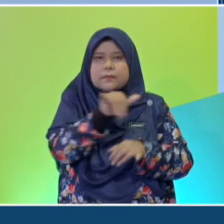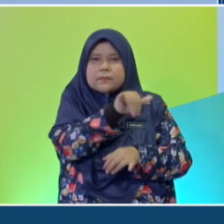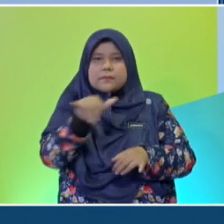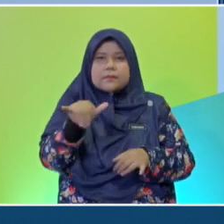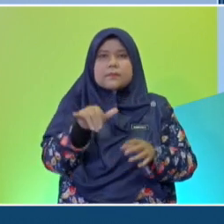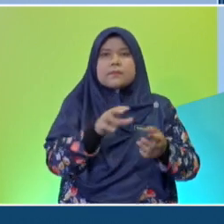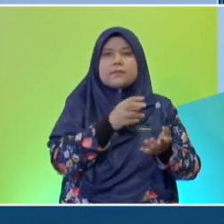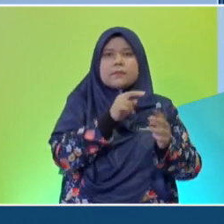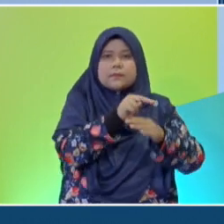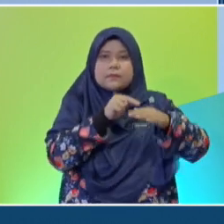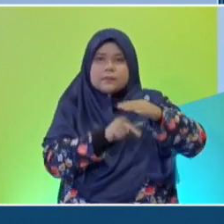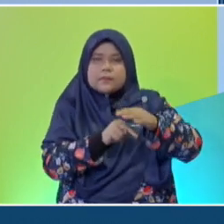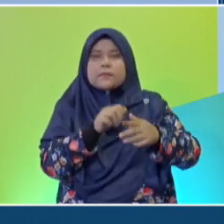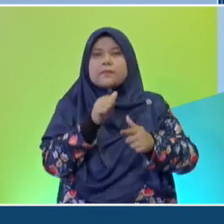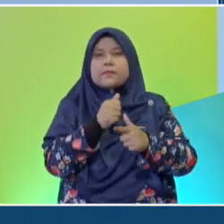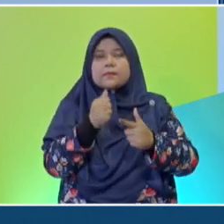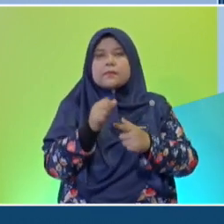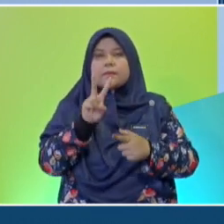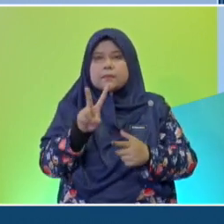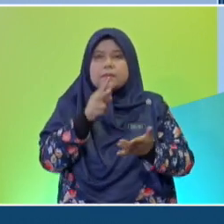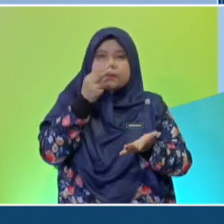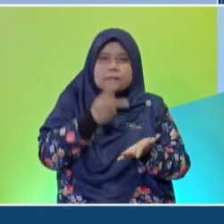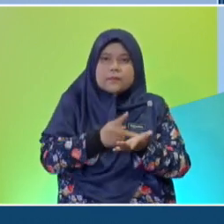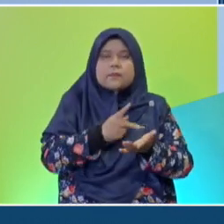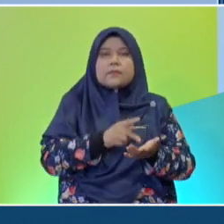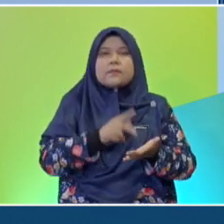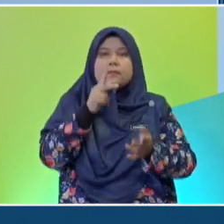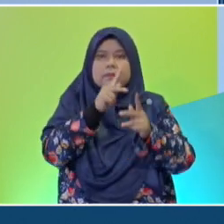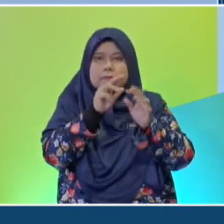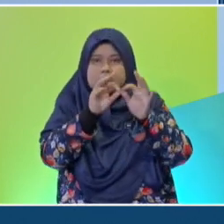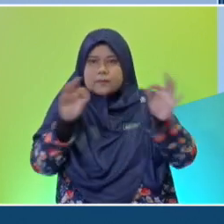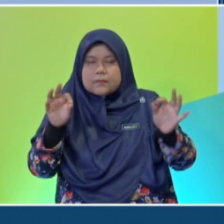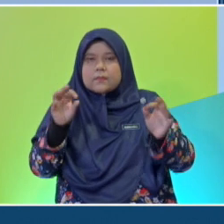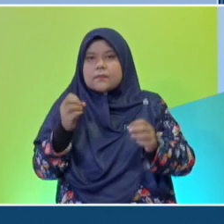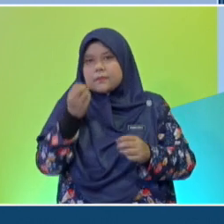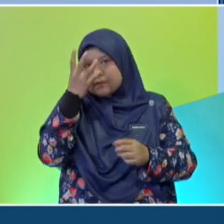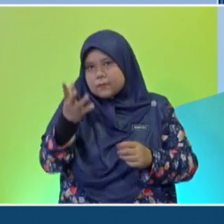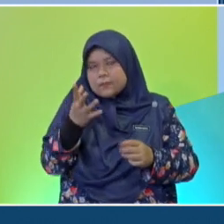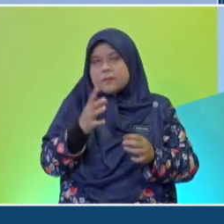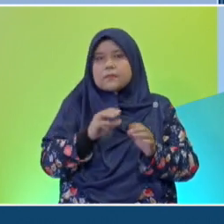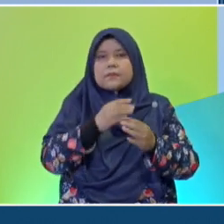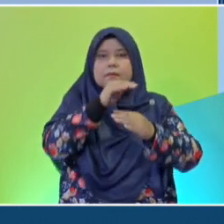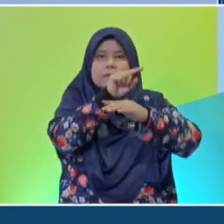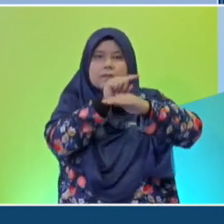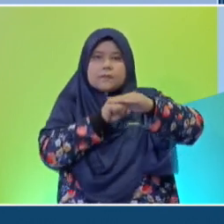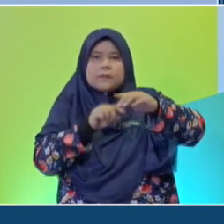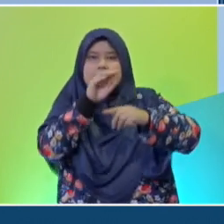nisbah atau dua kata yang kedua kayaran juga boleh diungkapkan dalam bentuk pecahan